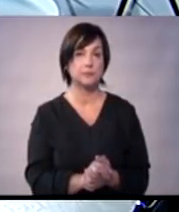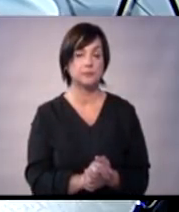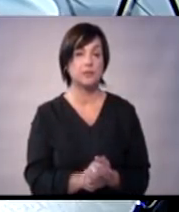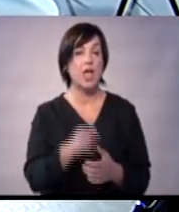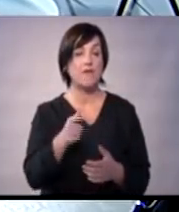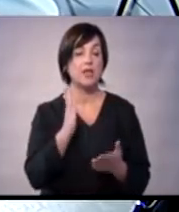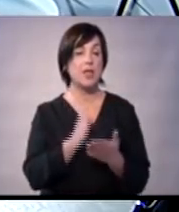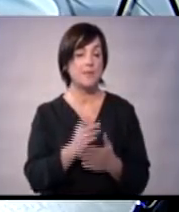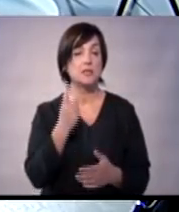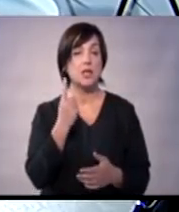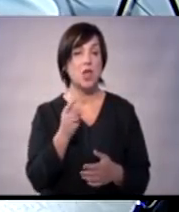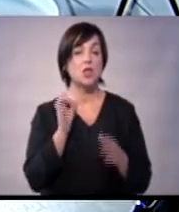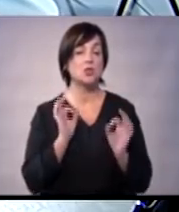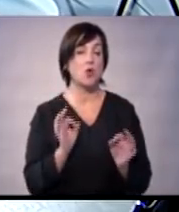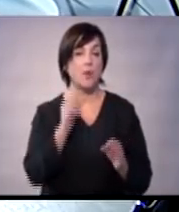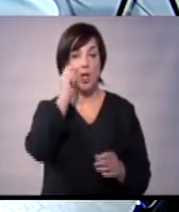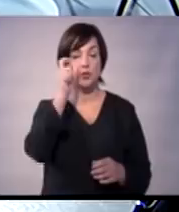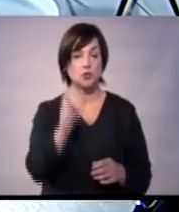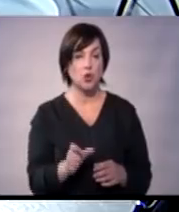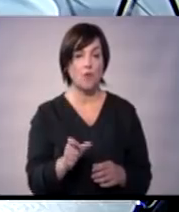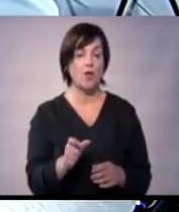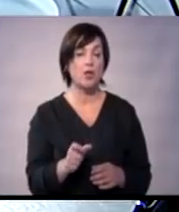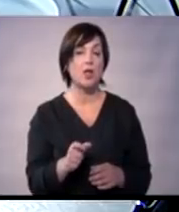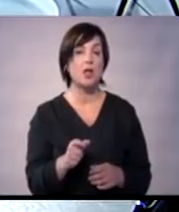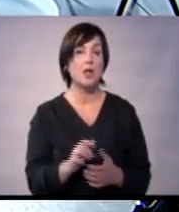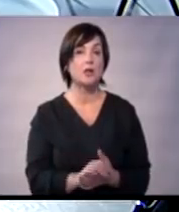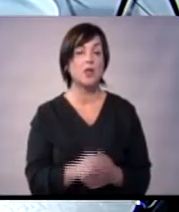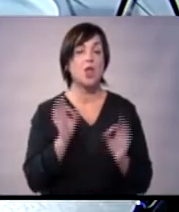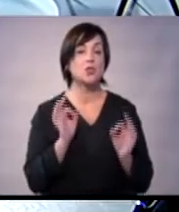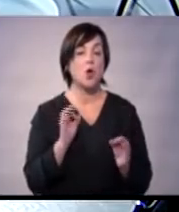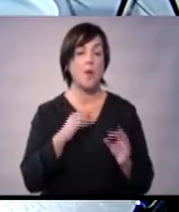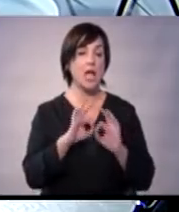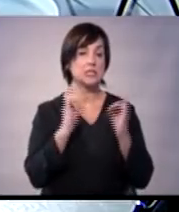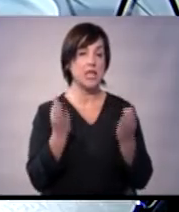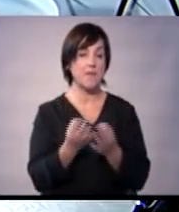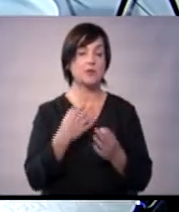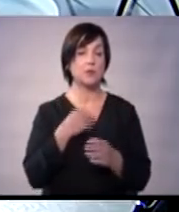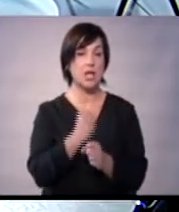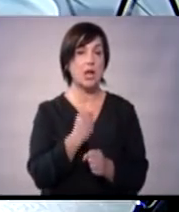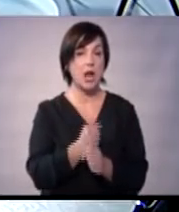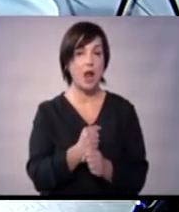еве да бидам еден нормален човек кој би како прво би можел нормално семејство да функционира.